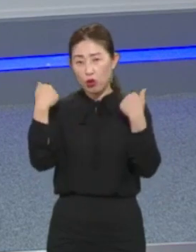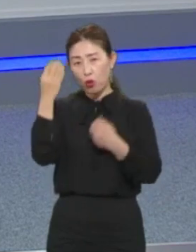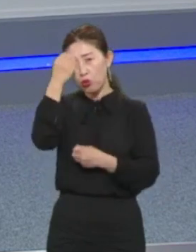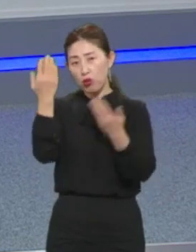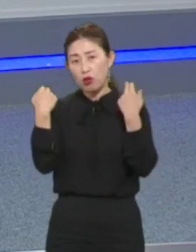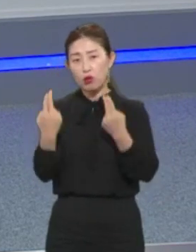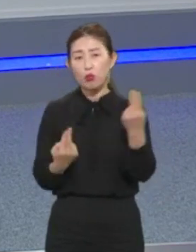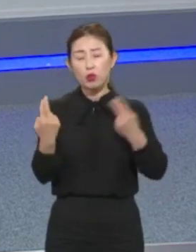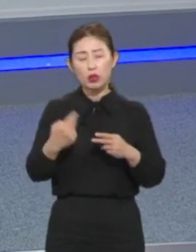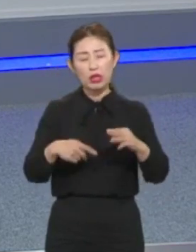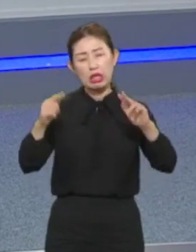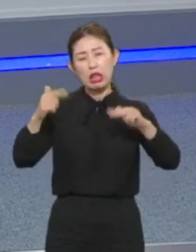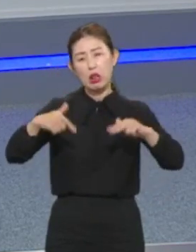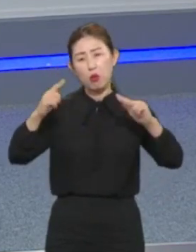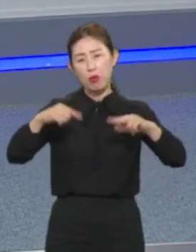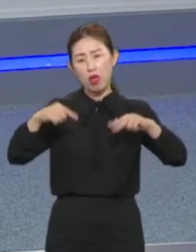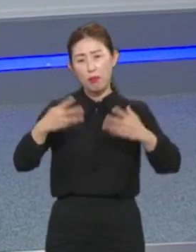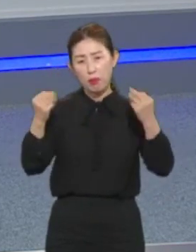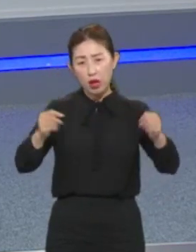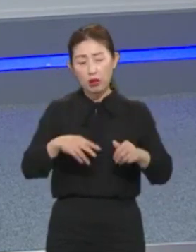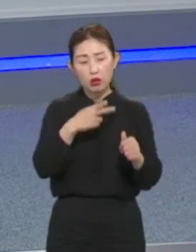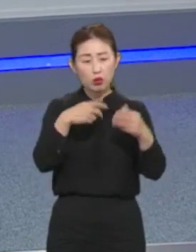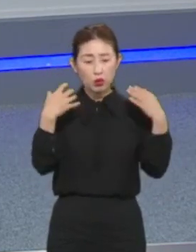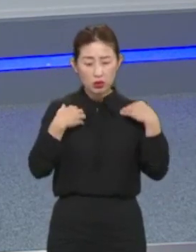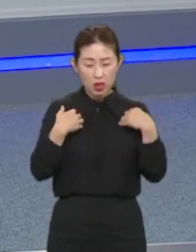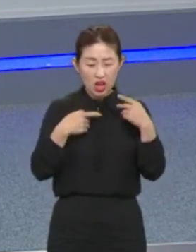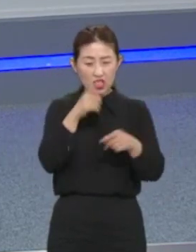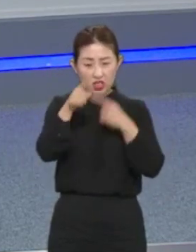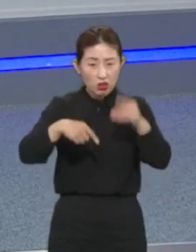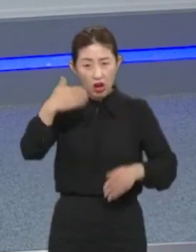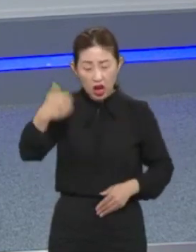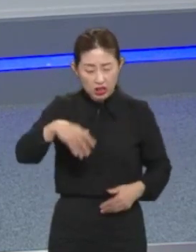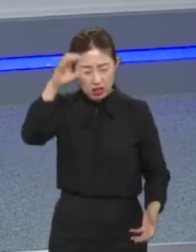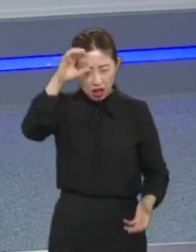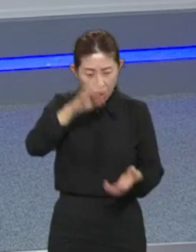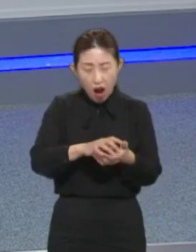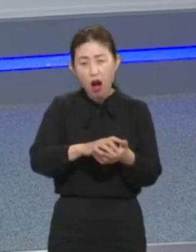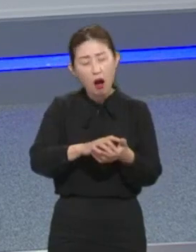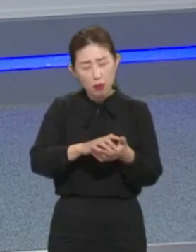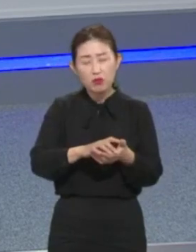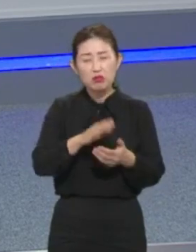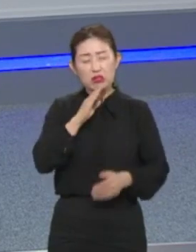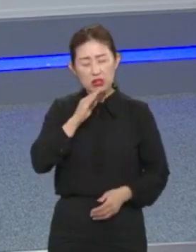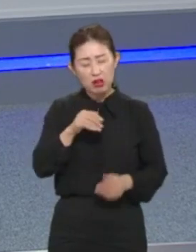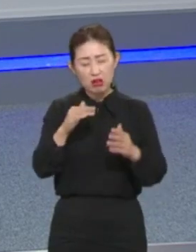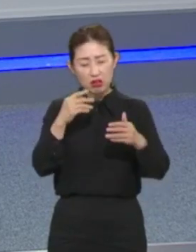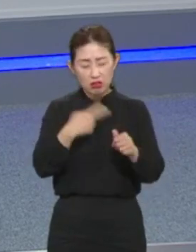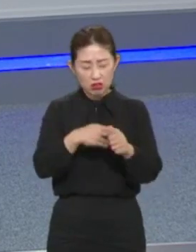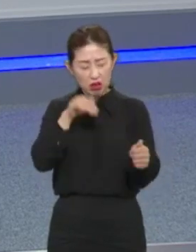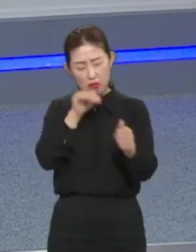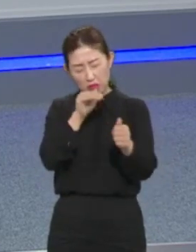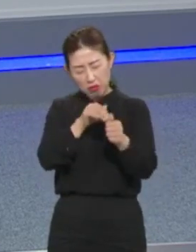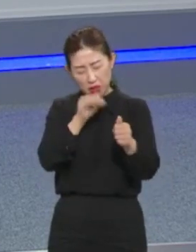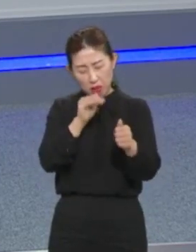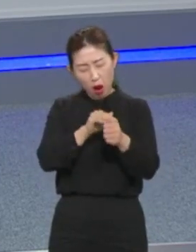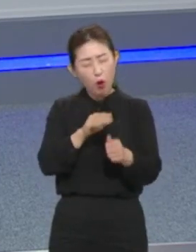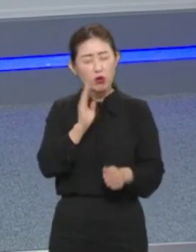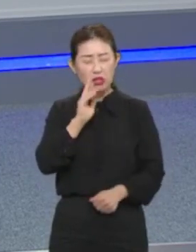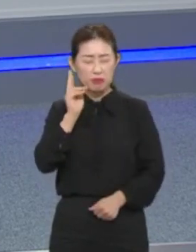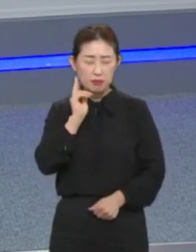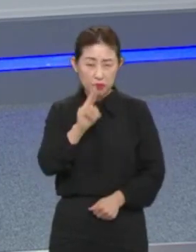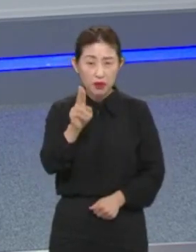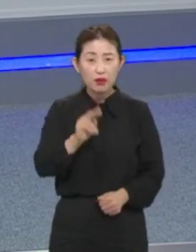비해 7배 달하는데 교육청에 접수되지 않은 침해 사례까지 고려한다면 실제 교권 침해 수준은 더 심각할